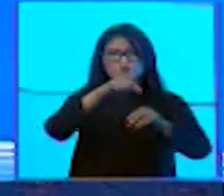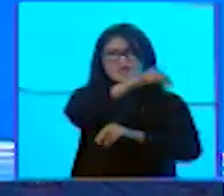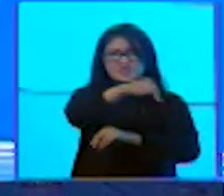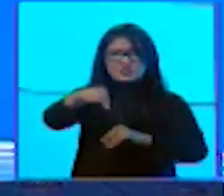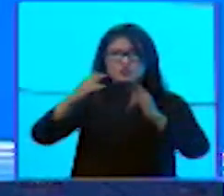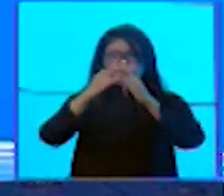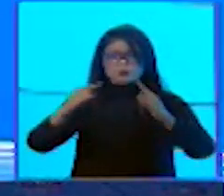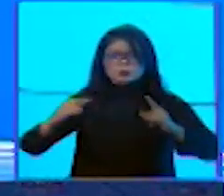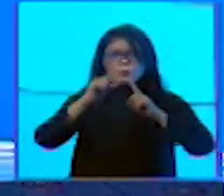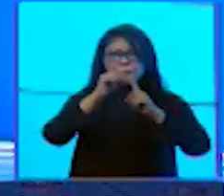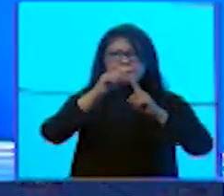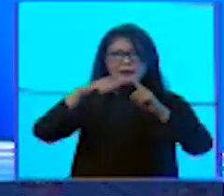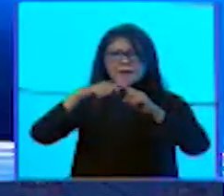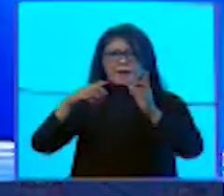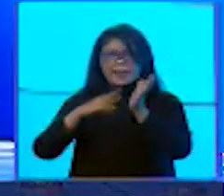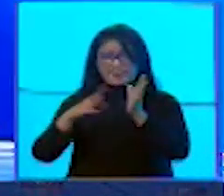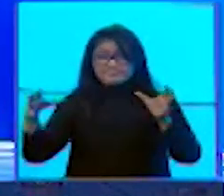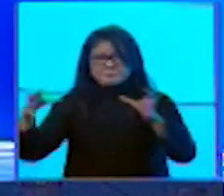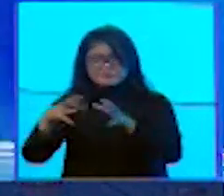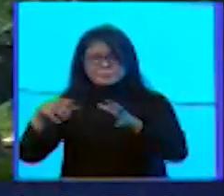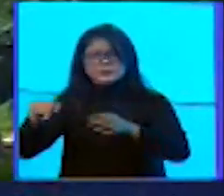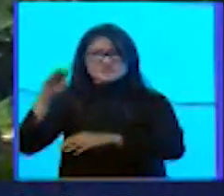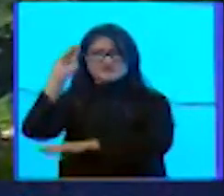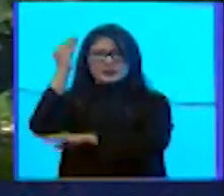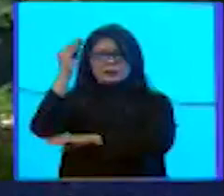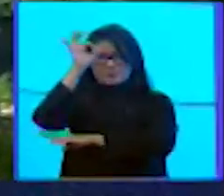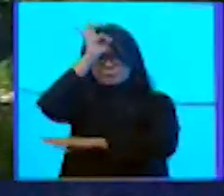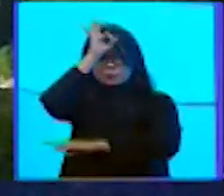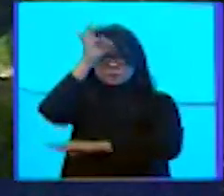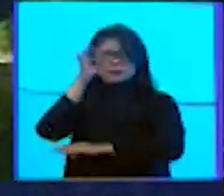di lantas Polda Metro Jaya.